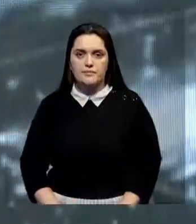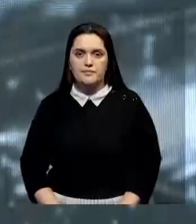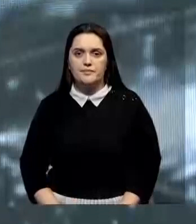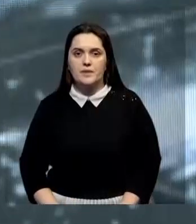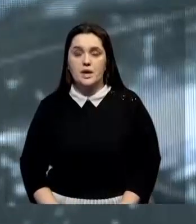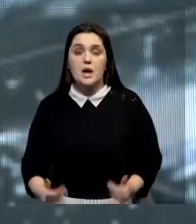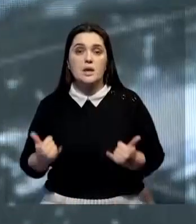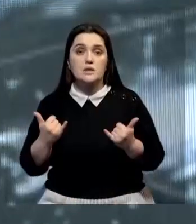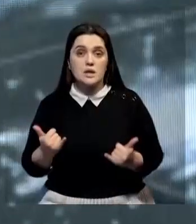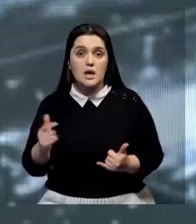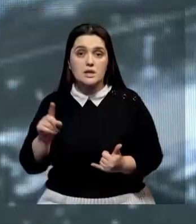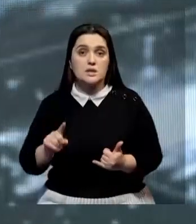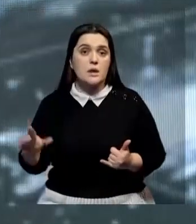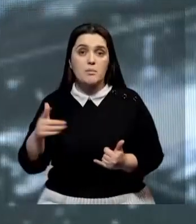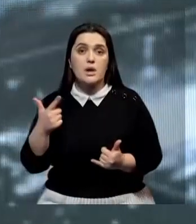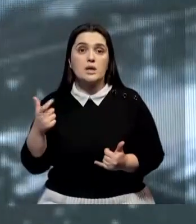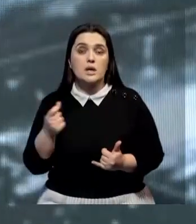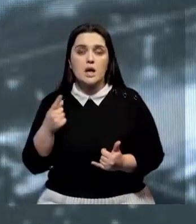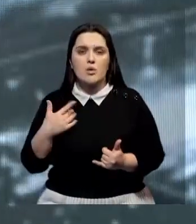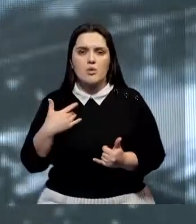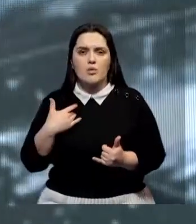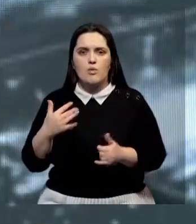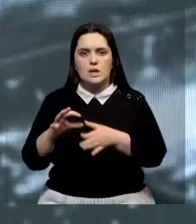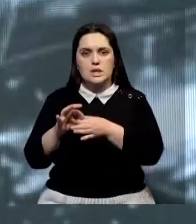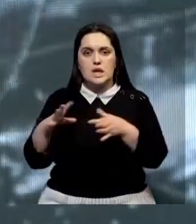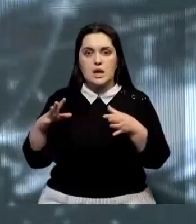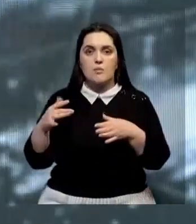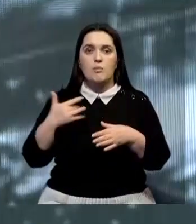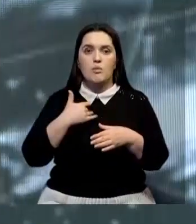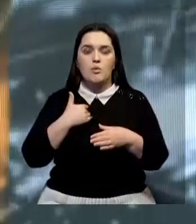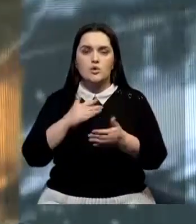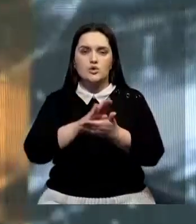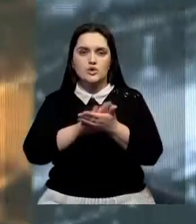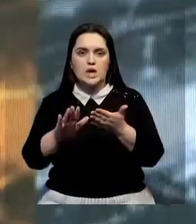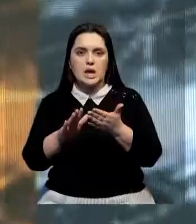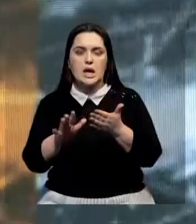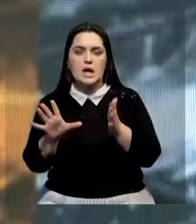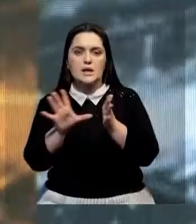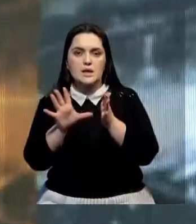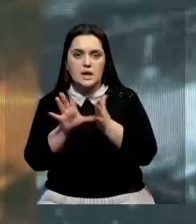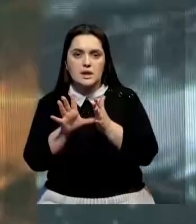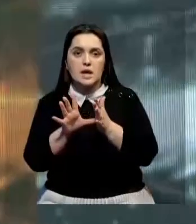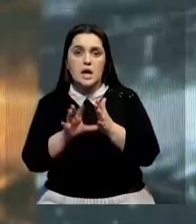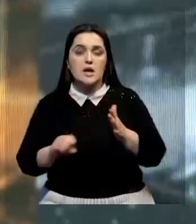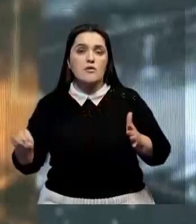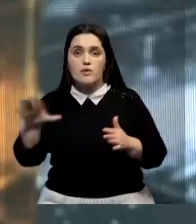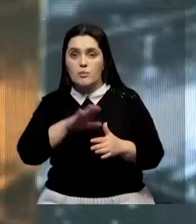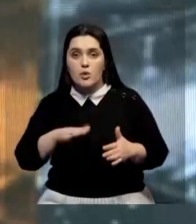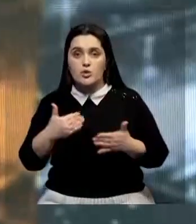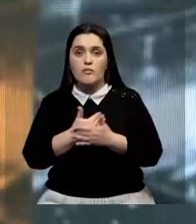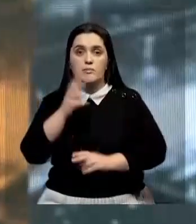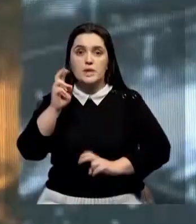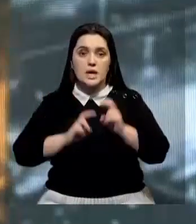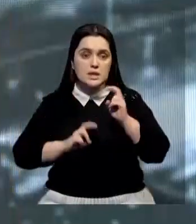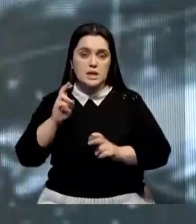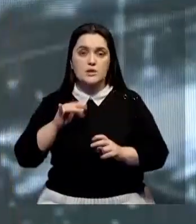Добавьте к этому нынешний упор Запада на газовую независимость и переход на альтернативные источники энергии. Страны Европы строят